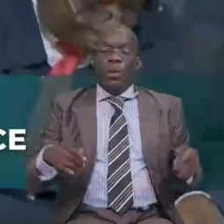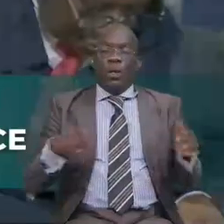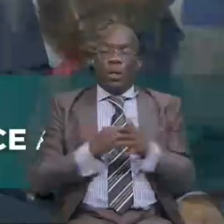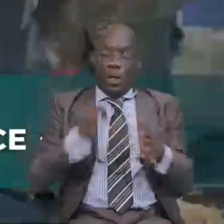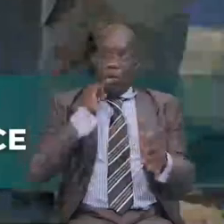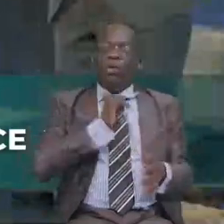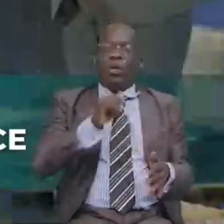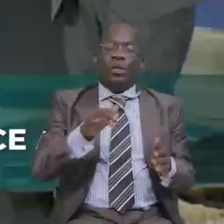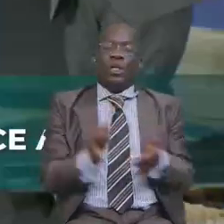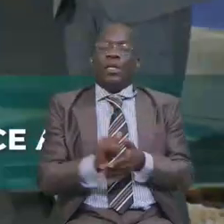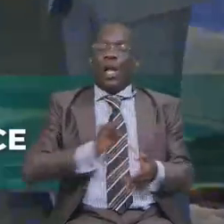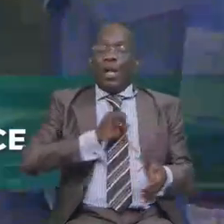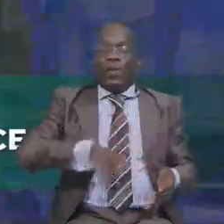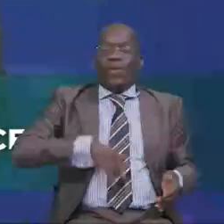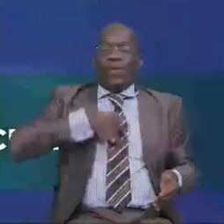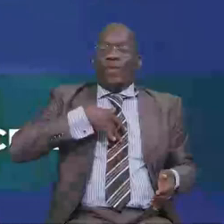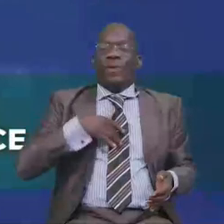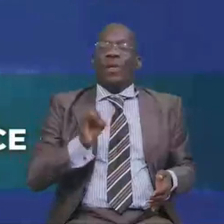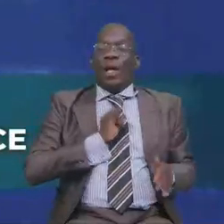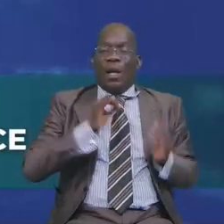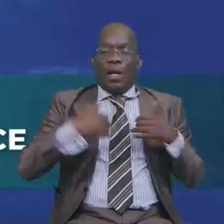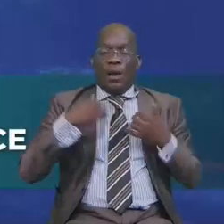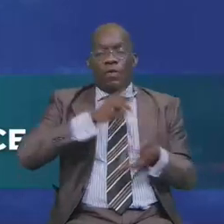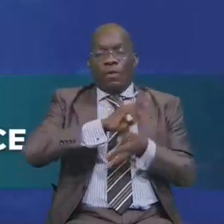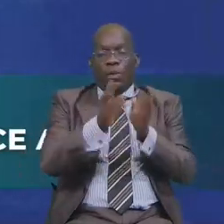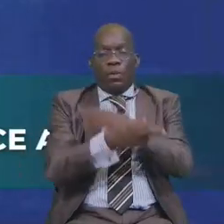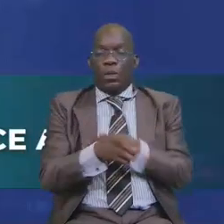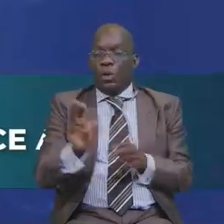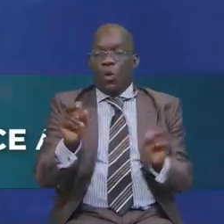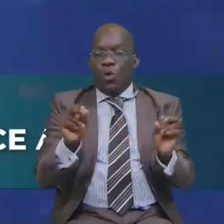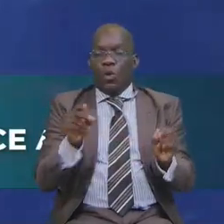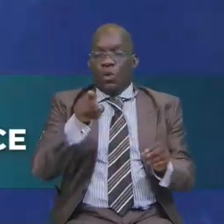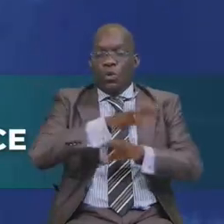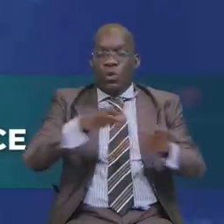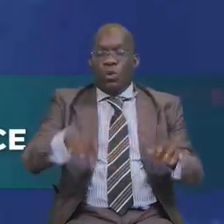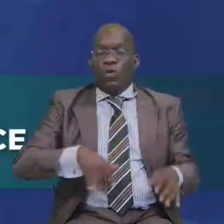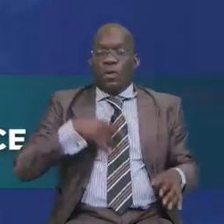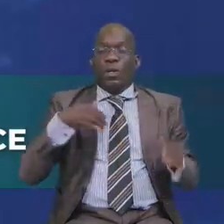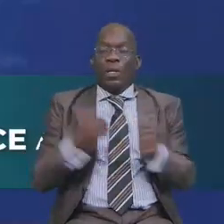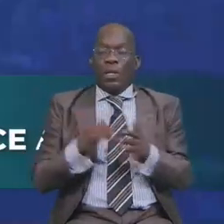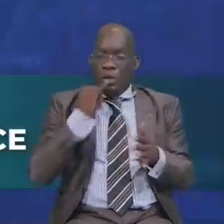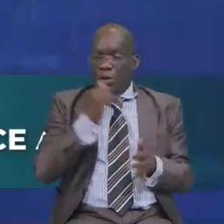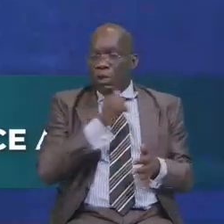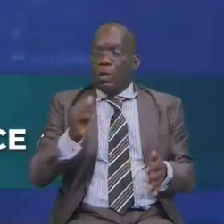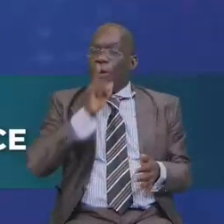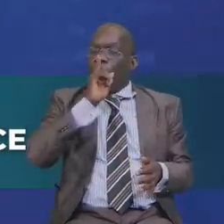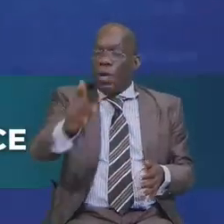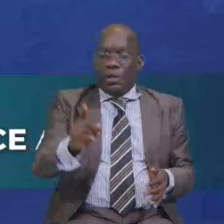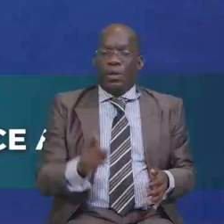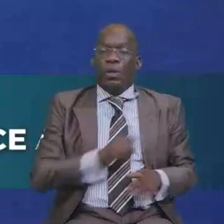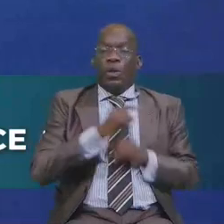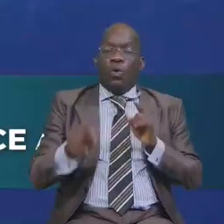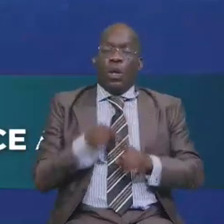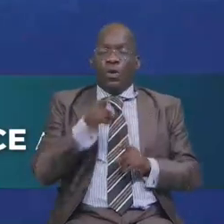La réalité, ce n'est pas que je sens que je me suis repenti, non. C'est un fait, c'est une réalité. Et quand